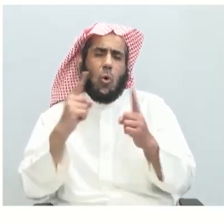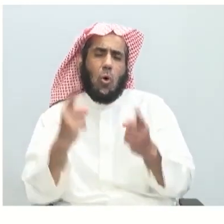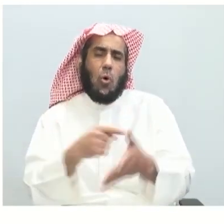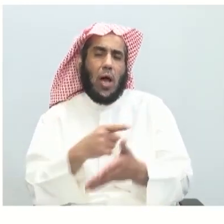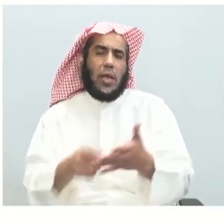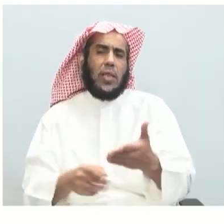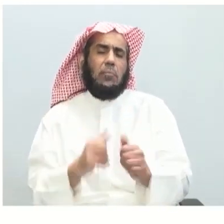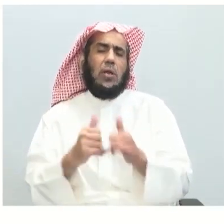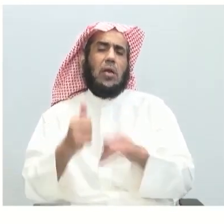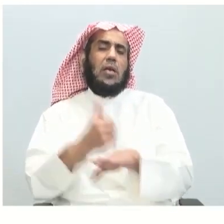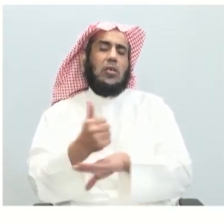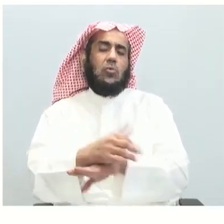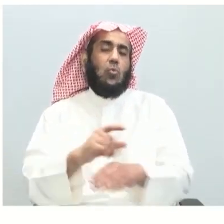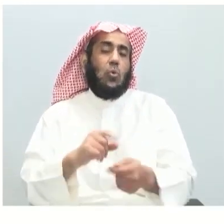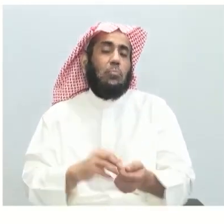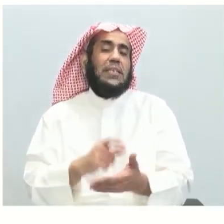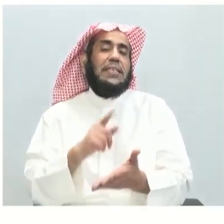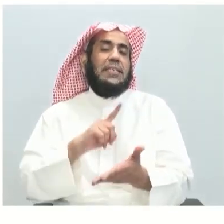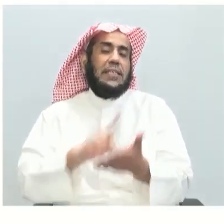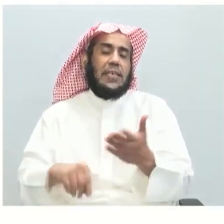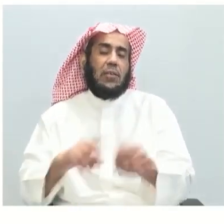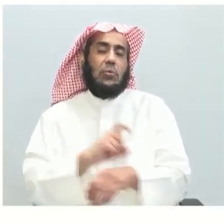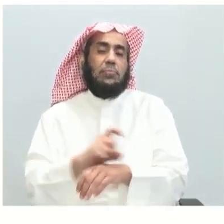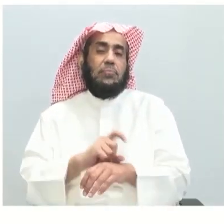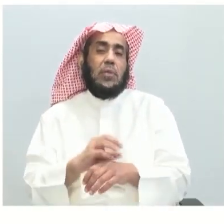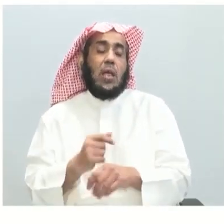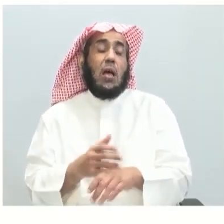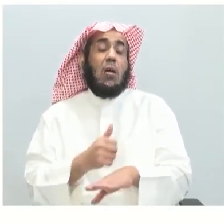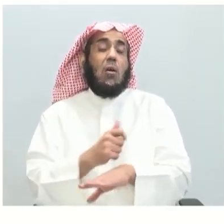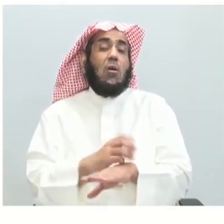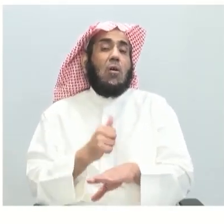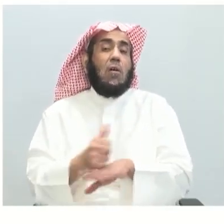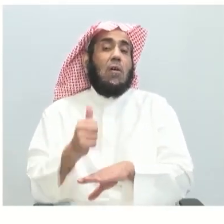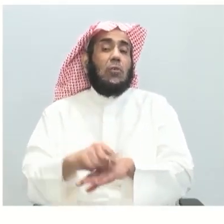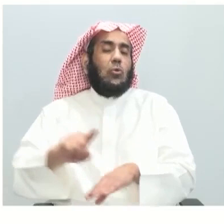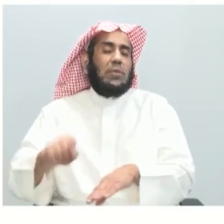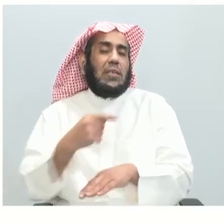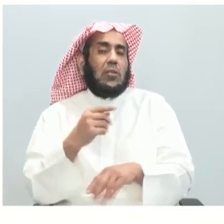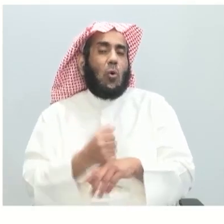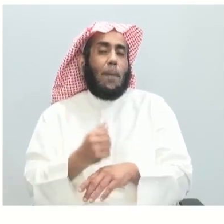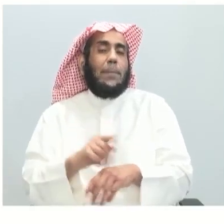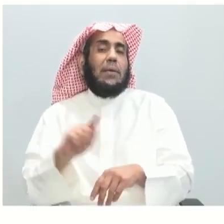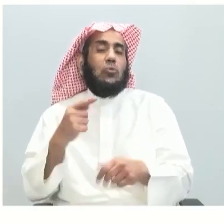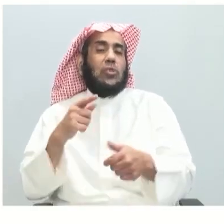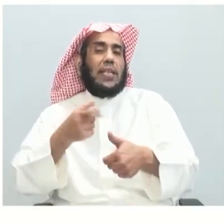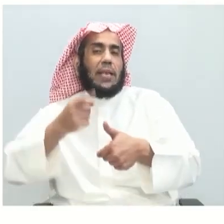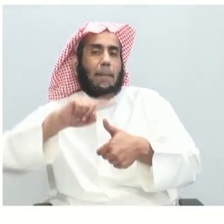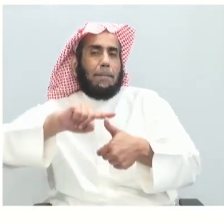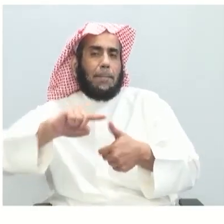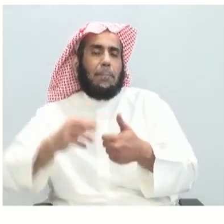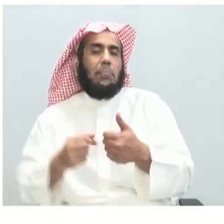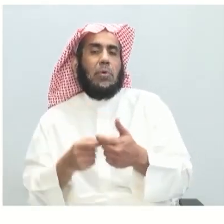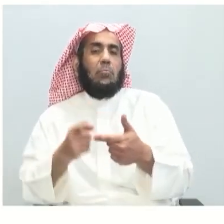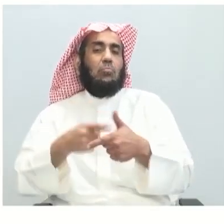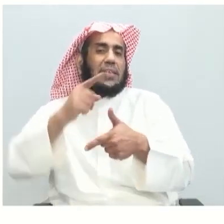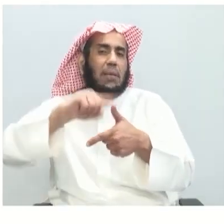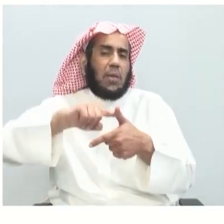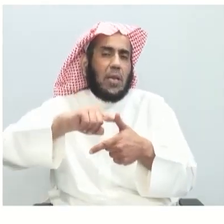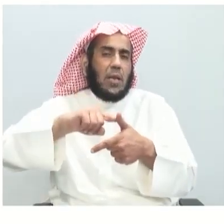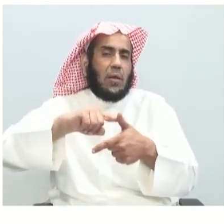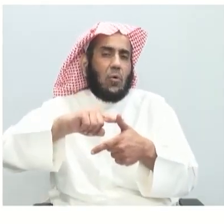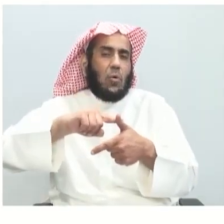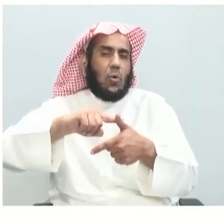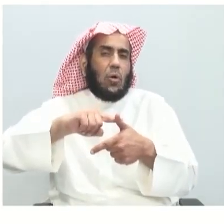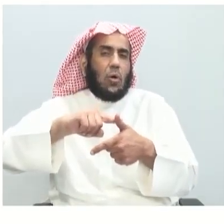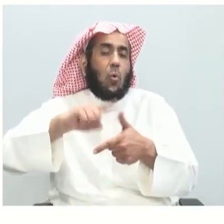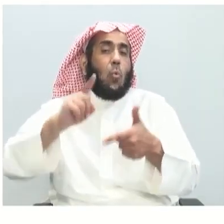اسلوب الشرط او ادوات الشرط ايضا في اسلوب الاستثناء يتكون من مستثنى منه فيسوب استثناء يتكون المستثنى